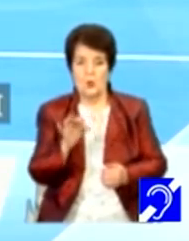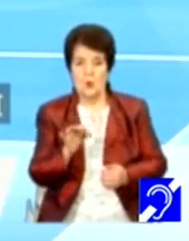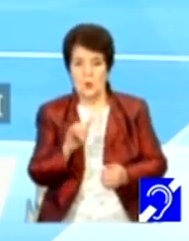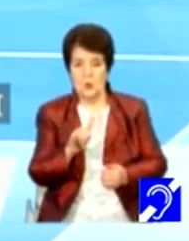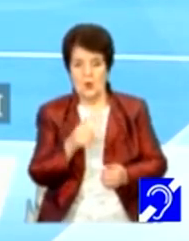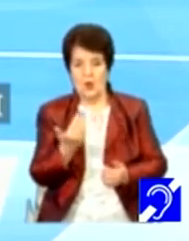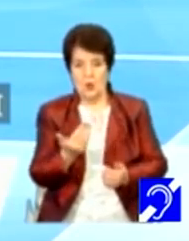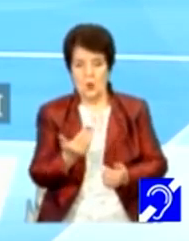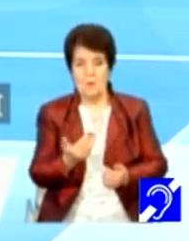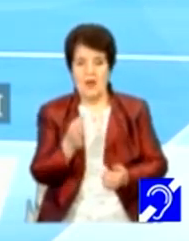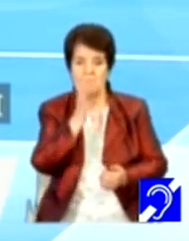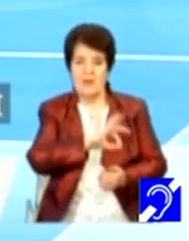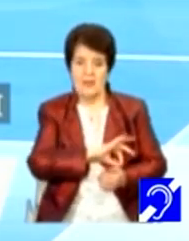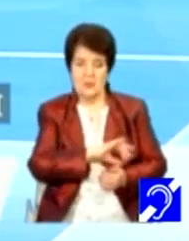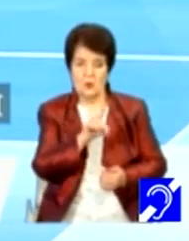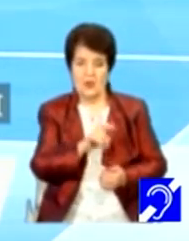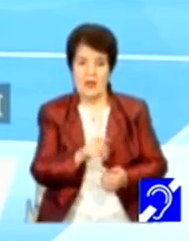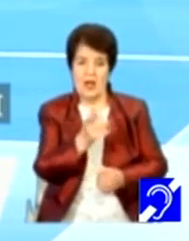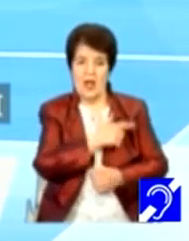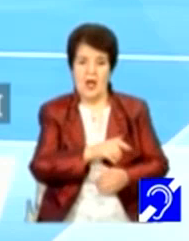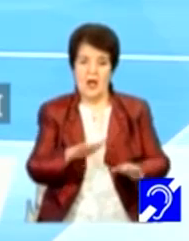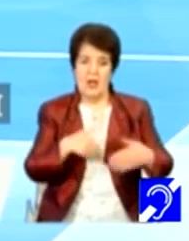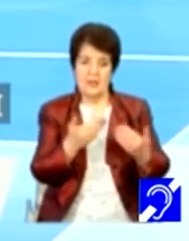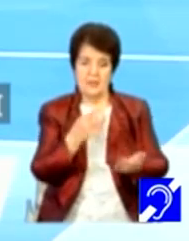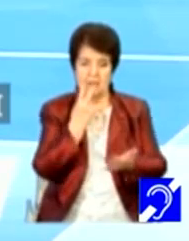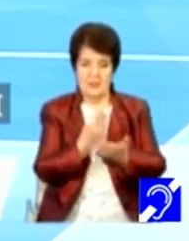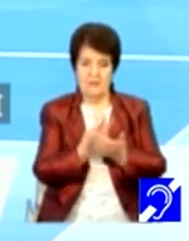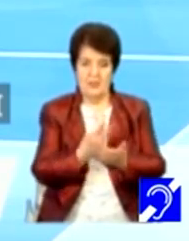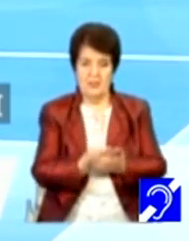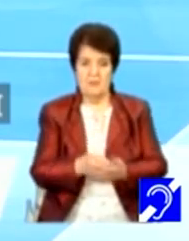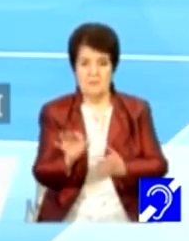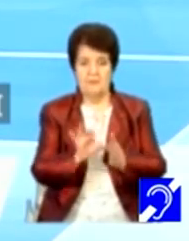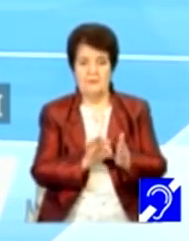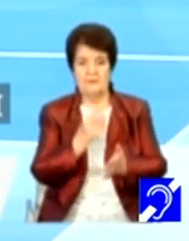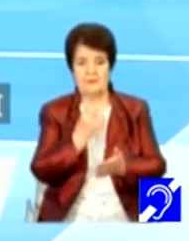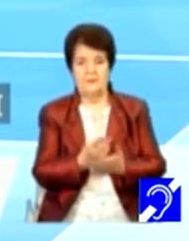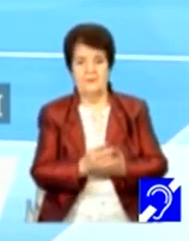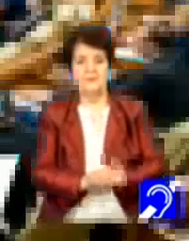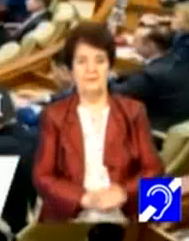privind veniturile candidaților. Sunt interesante, le vedem și o să vorbim imediat după.